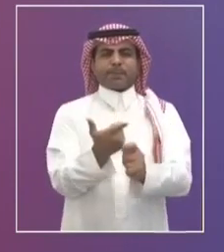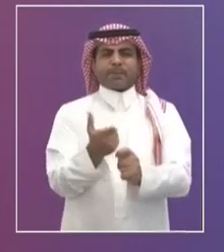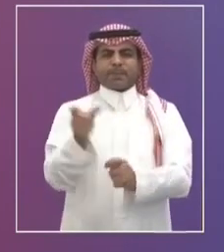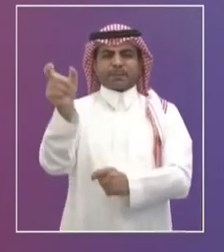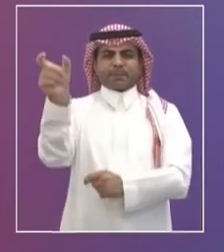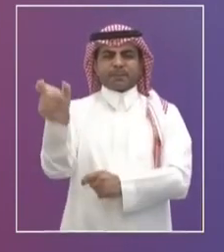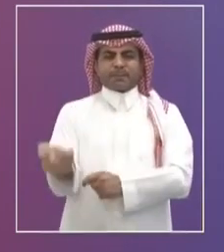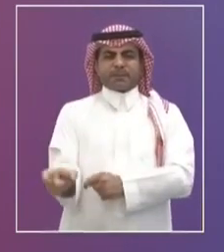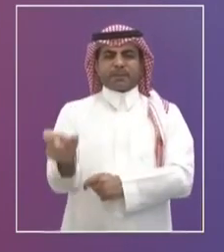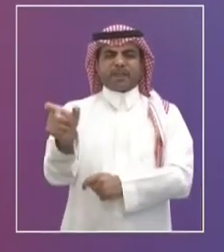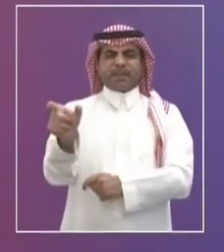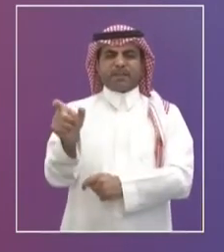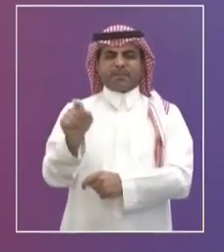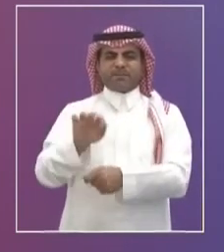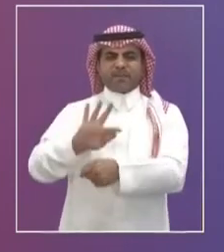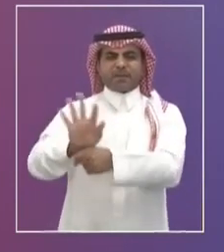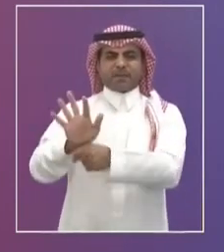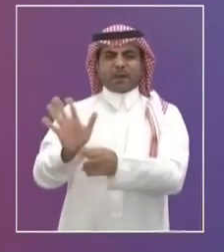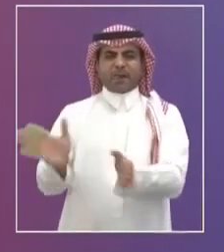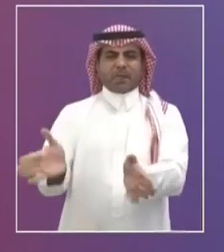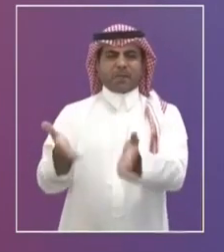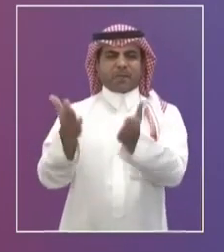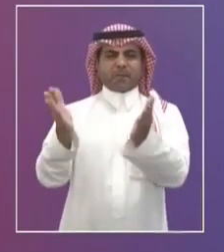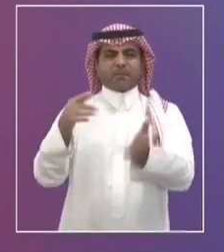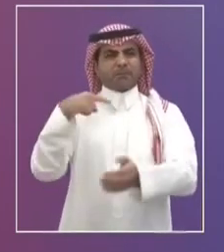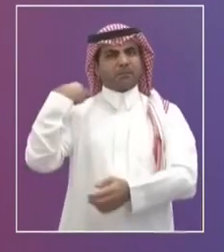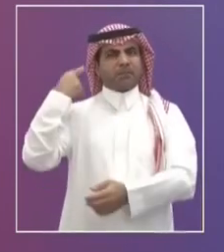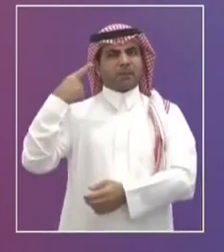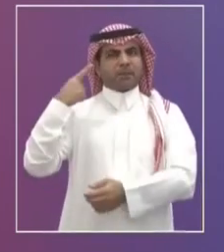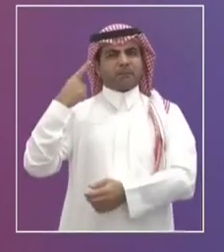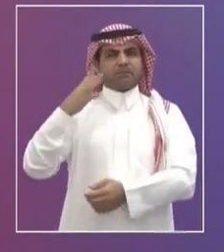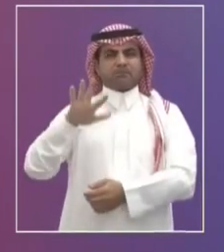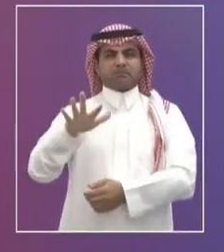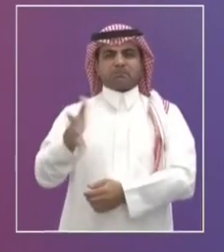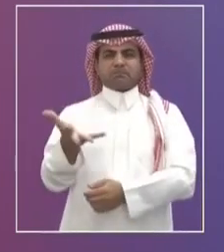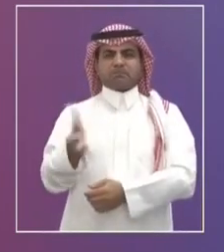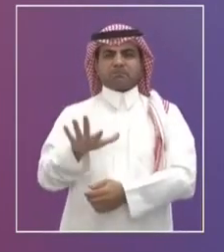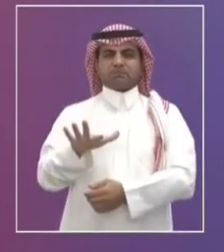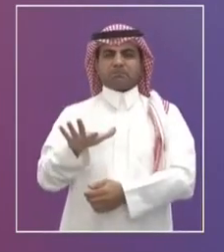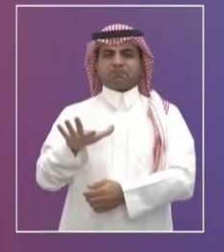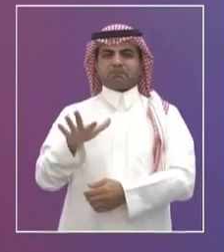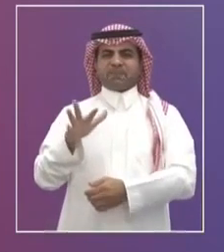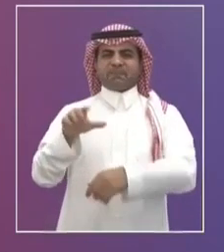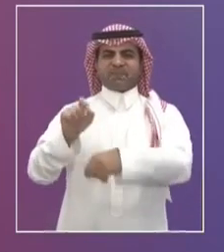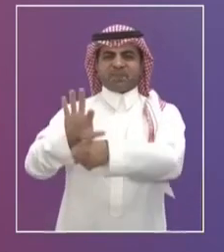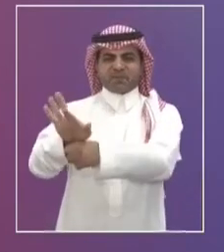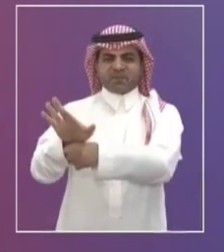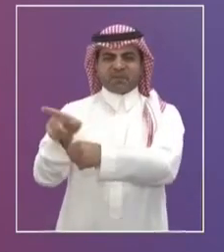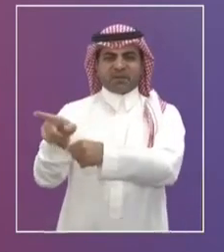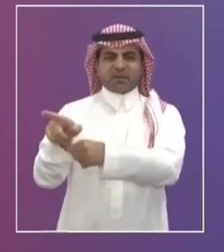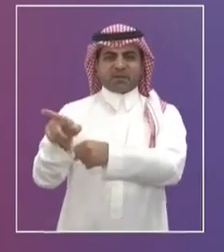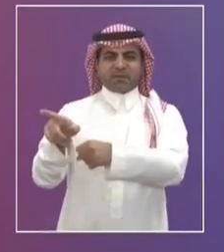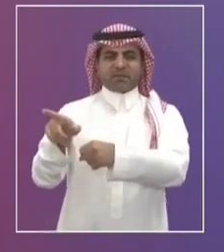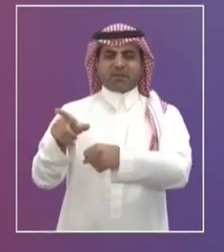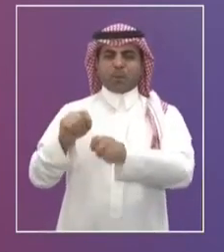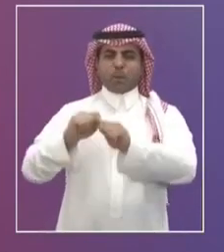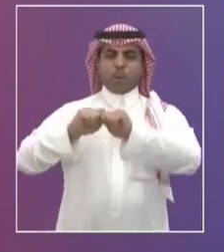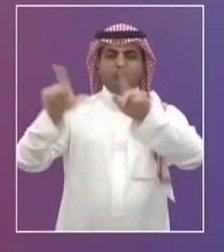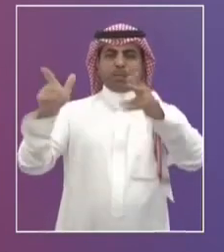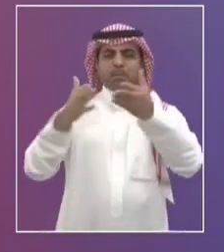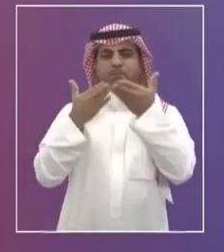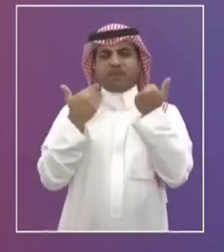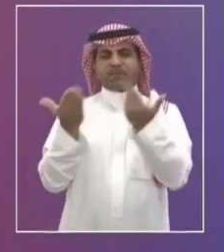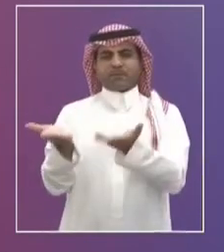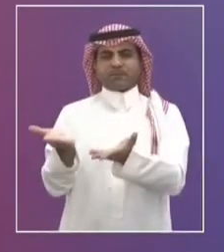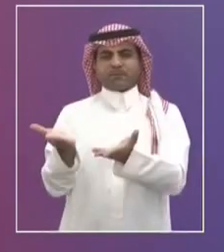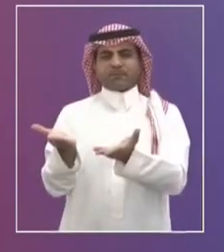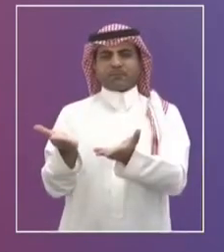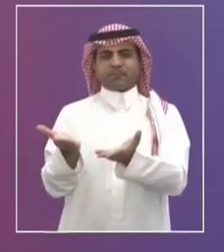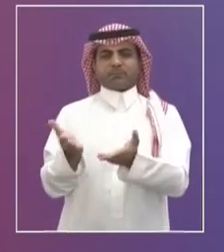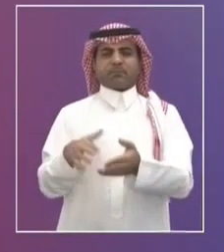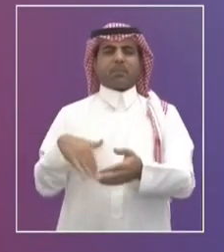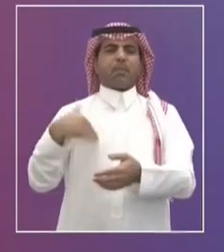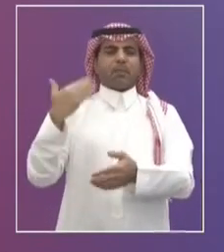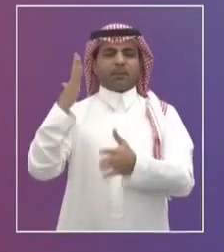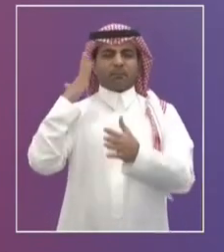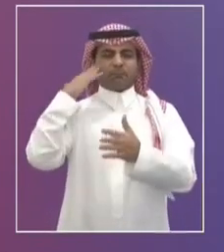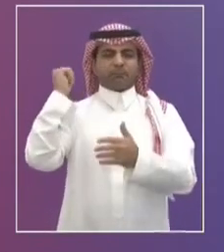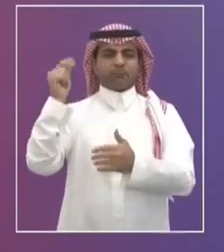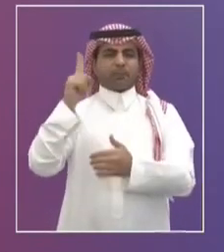يتهاون بالفيروس مستشهدا بأن عدد من الحالات المصابة بالفيروس لا تظهر عليهم أعراض، وشكرا.